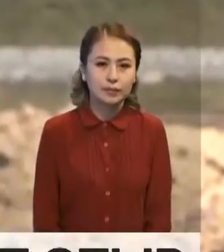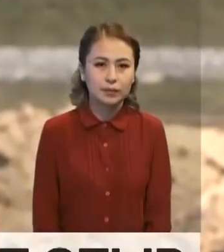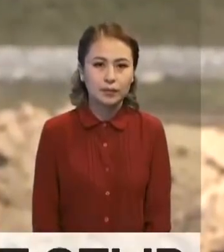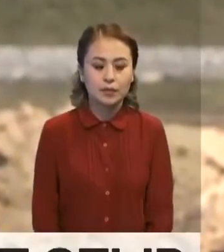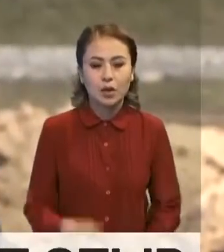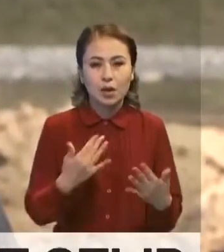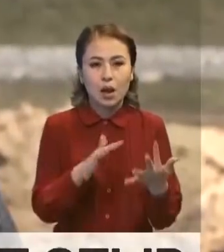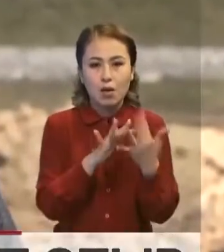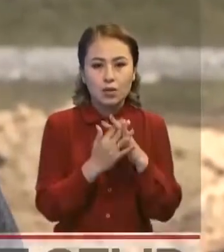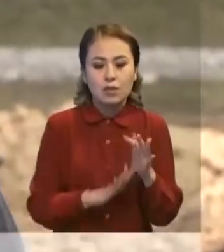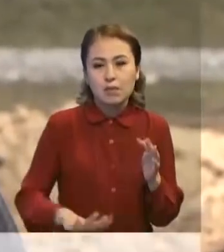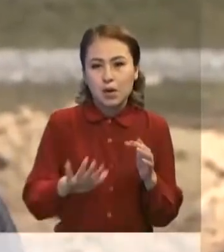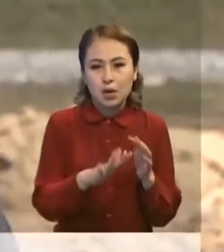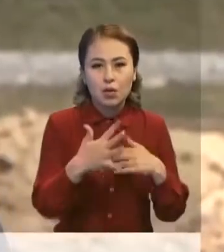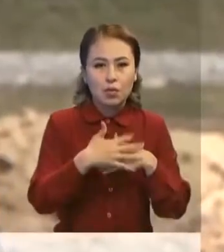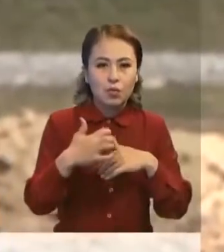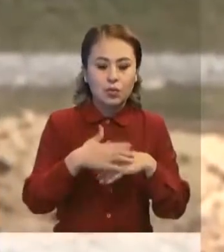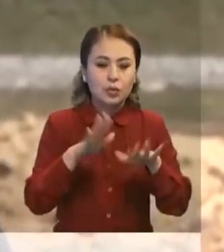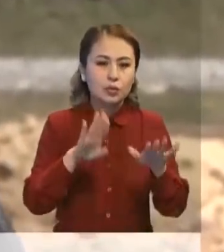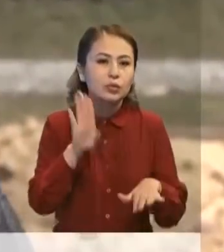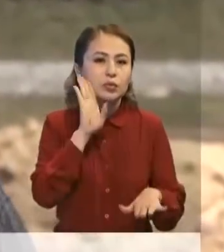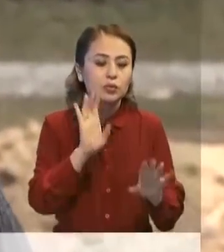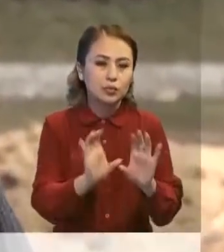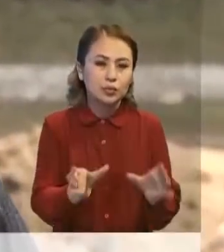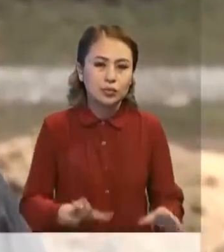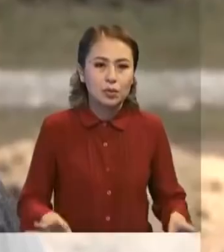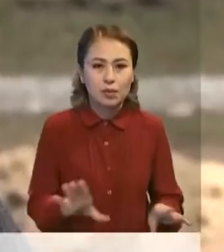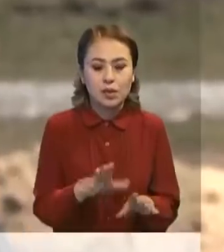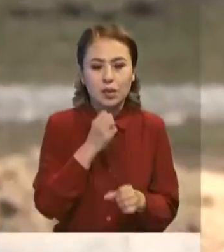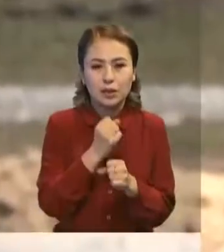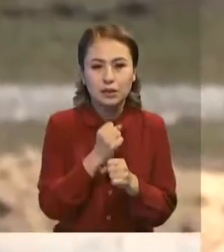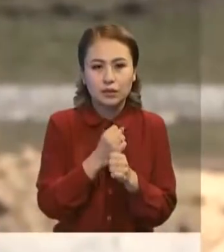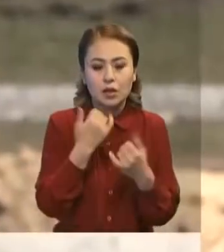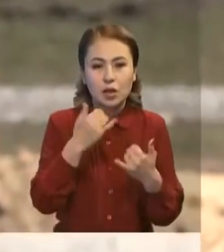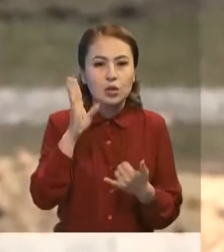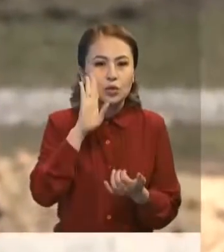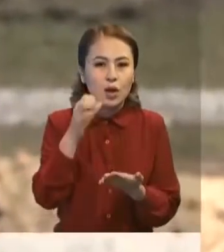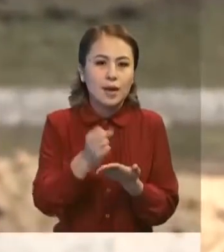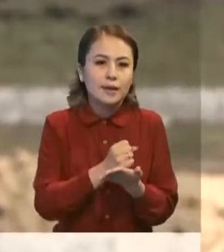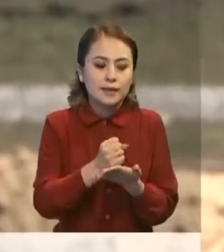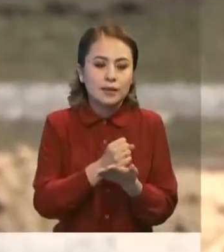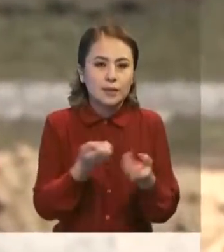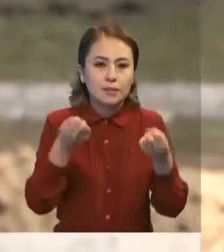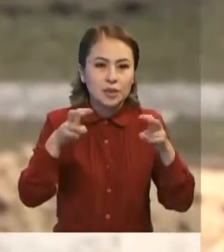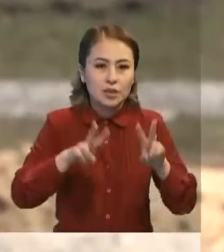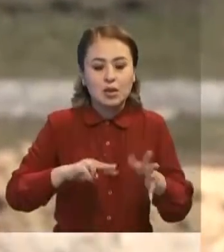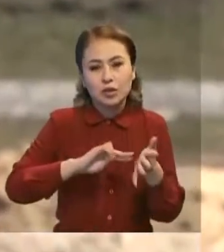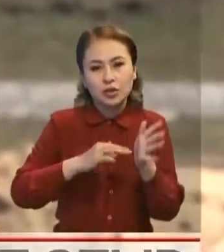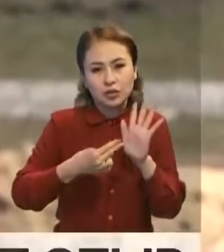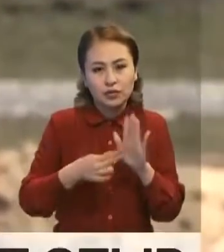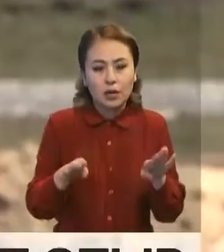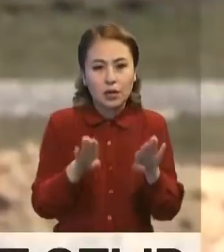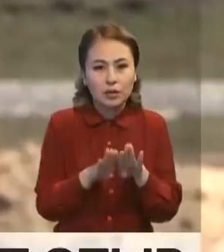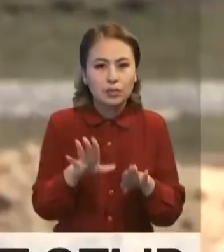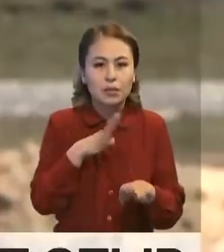Бұл ауылдардың маңынан Көкшетау топтық су құбыры өтеді. Сондықтан осыдан бірнеше жыл бұрын су ресурстары комитеті арнайы жоба әзірлеген еді. Алайда